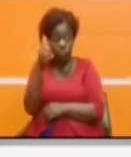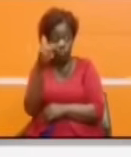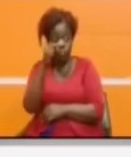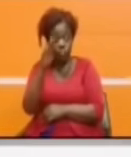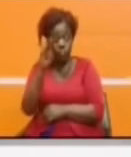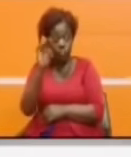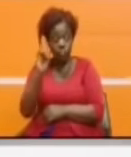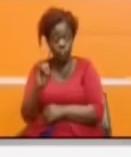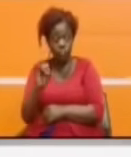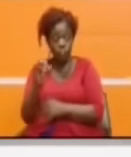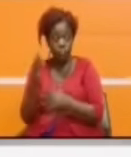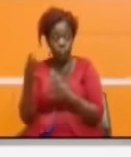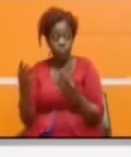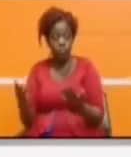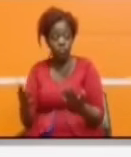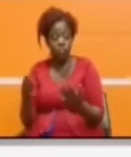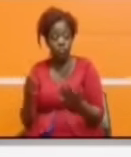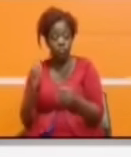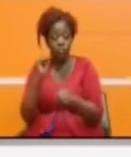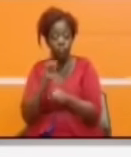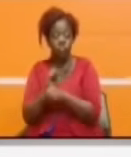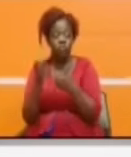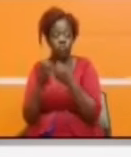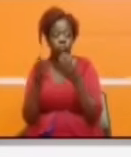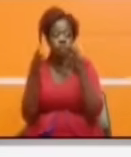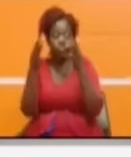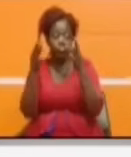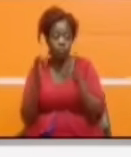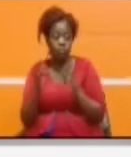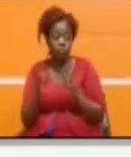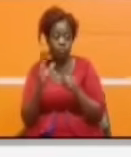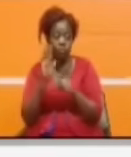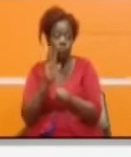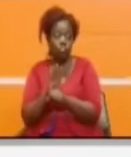suka okoze ebintu bingi